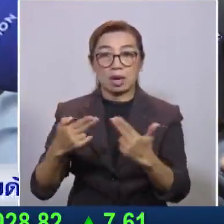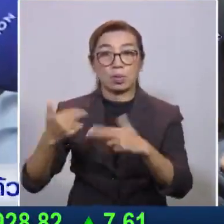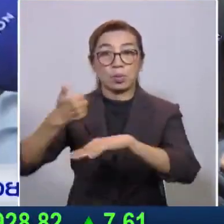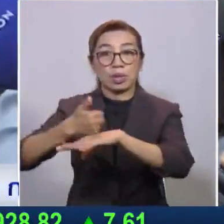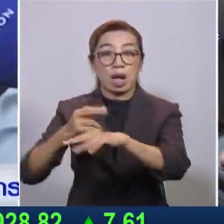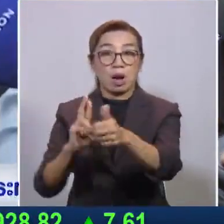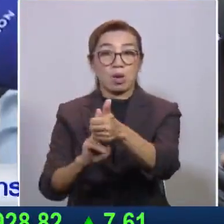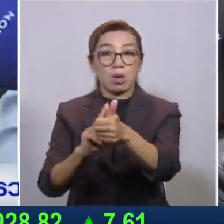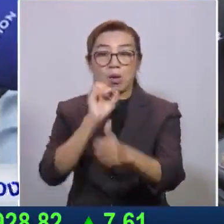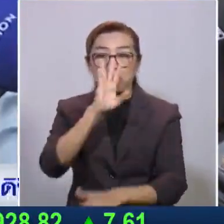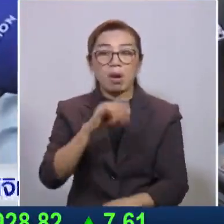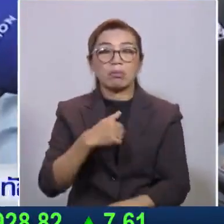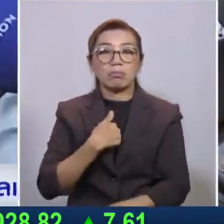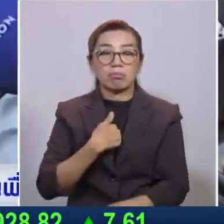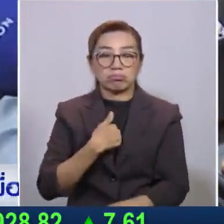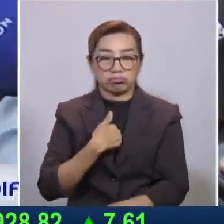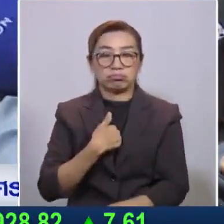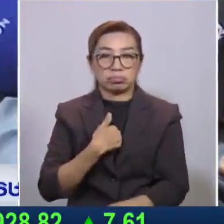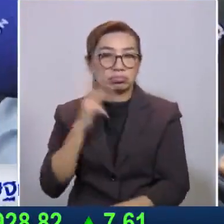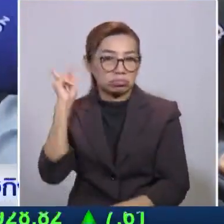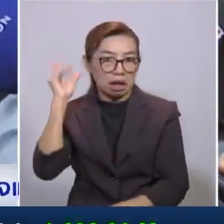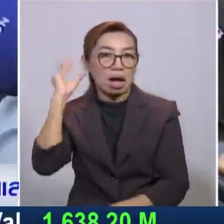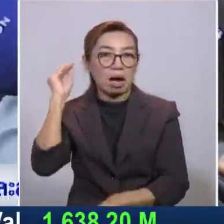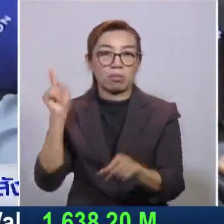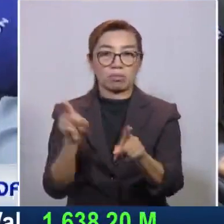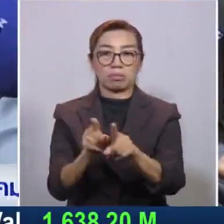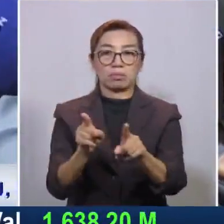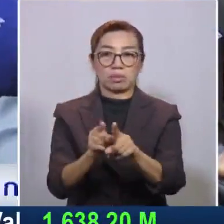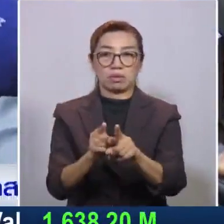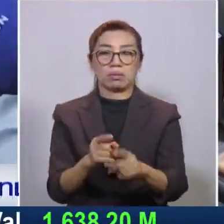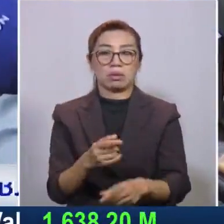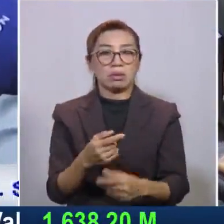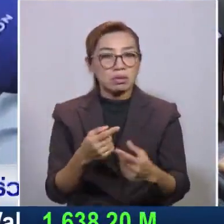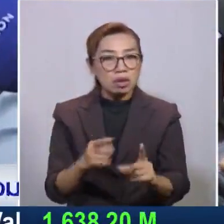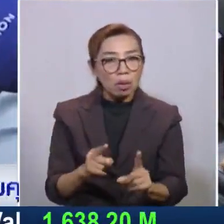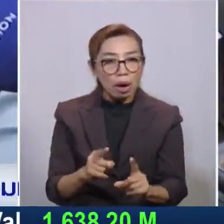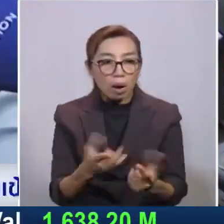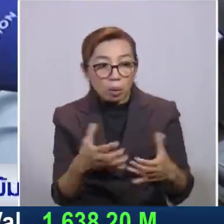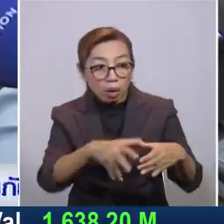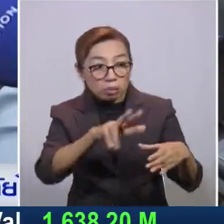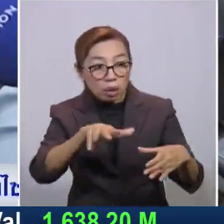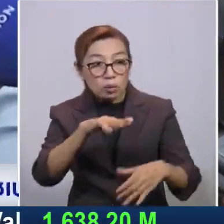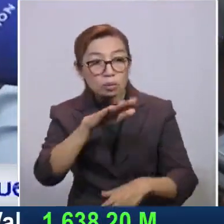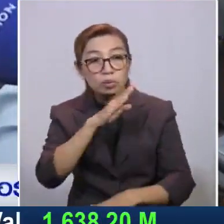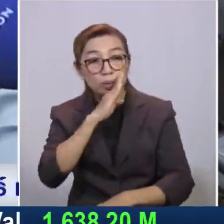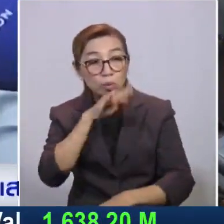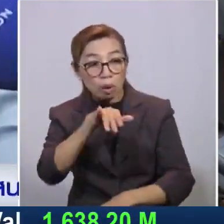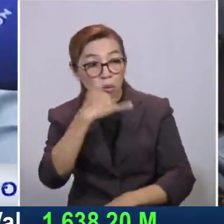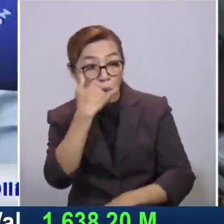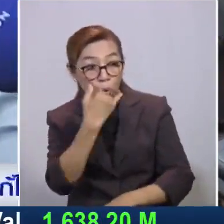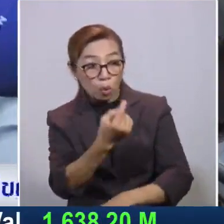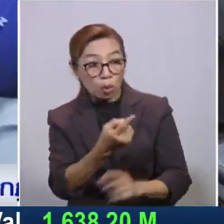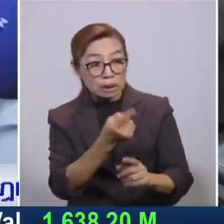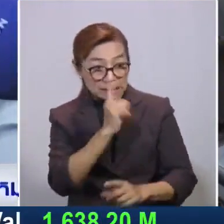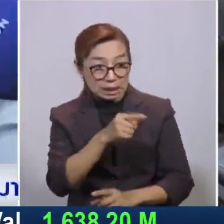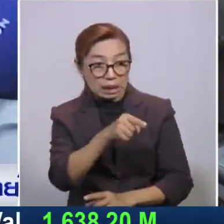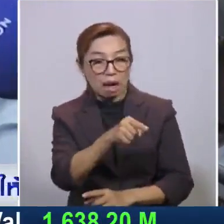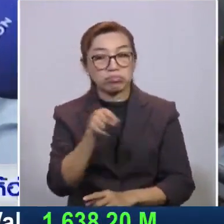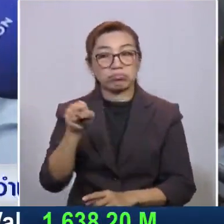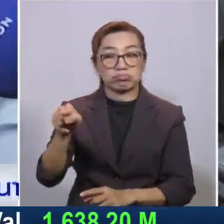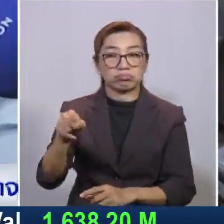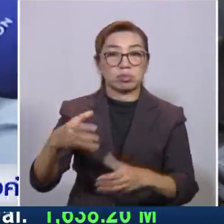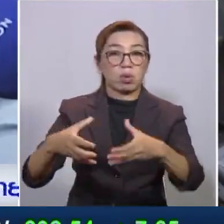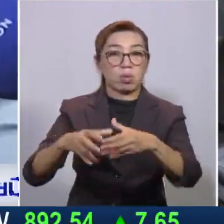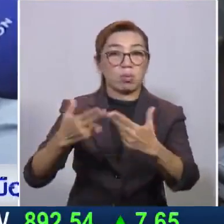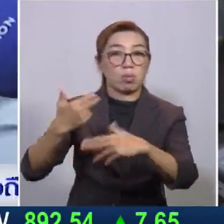ชาติยอมรับค่ะว่าได้ยินข่าวแว่วๆมาเหมือนกันค่ะแต่หากมีการติดต่อมาจริงก็เป็นหน้าที่ของหัวหน้าพรรคและเลขาธิการพรร